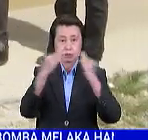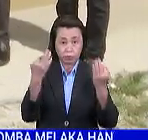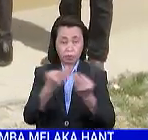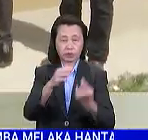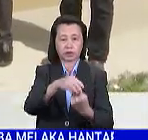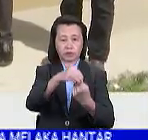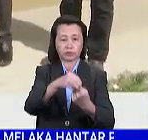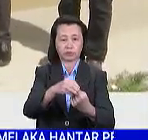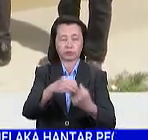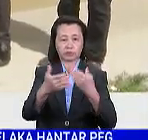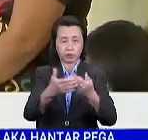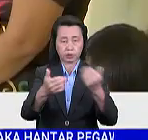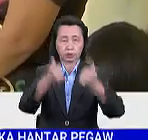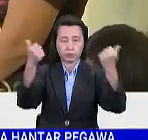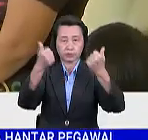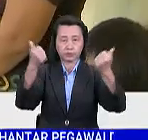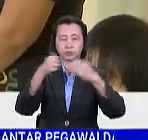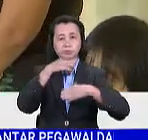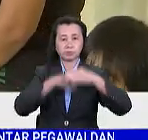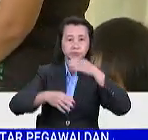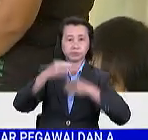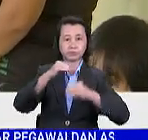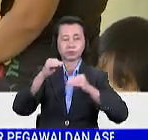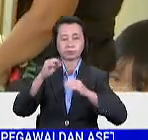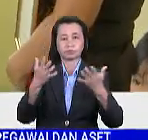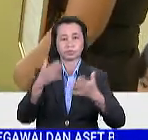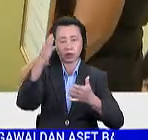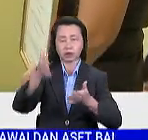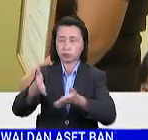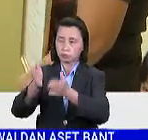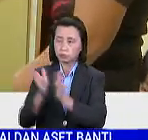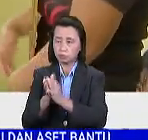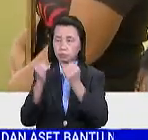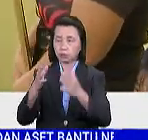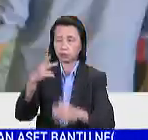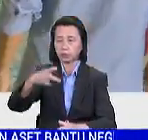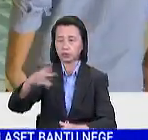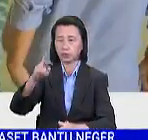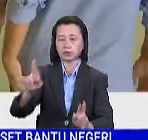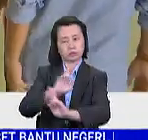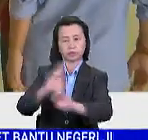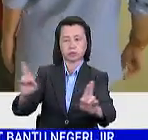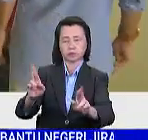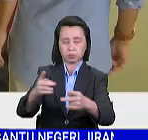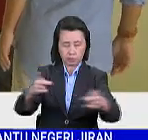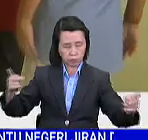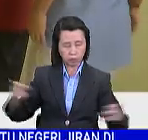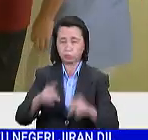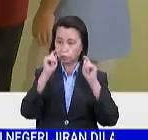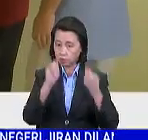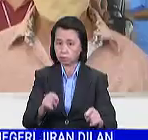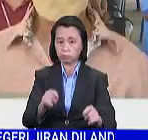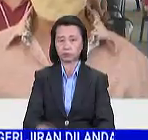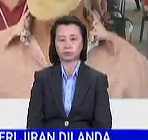terlibat terutama menjelang musim perayaan Christmas ini kau juga akan memohon lebih banyak tipe arti disediakan di kawasan